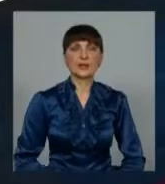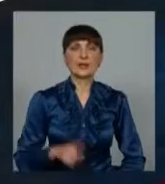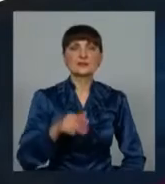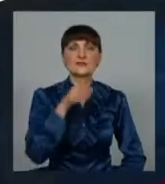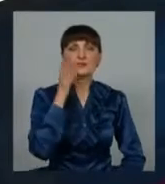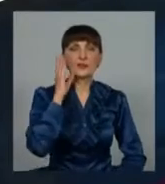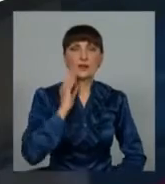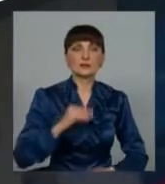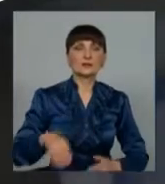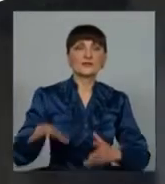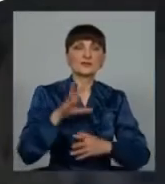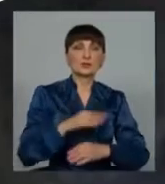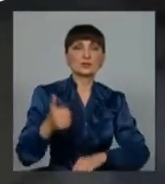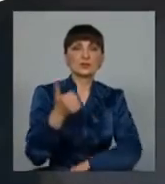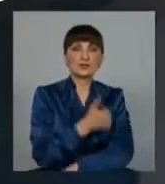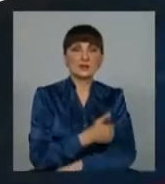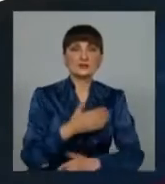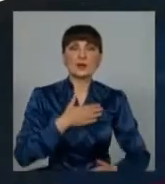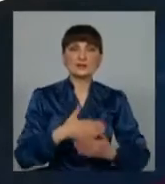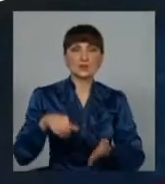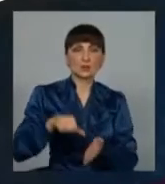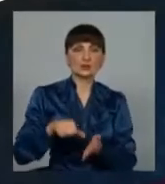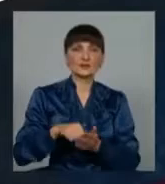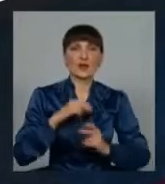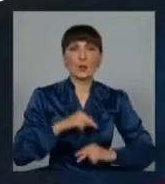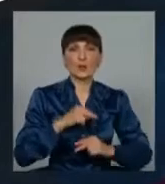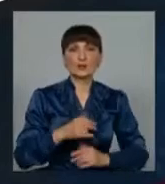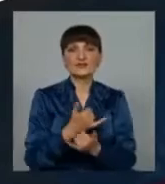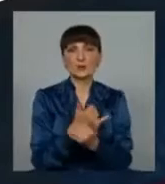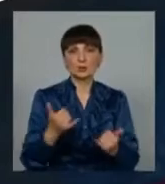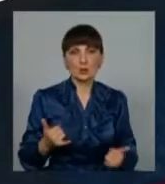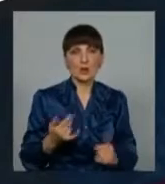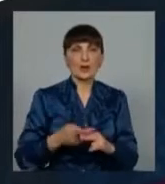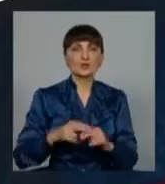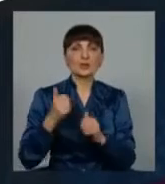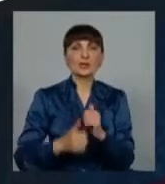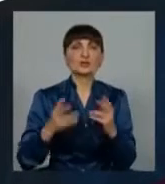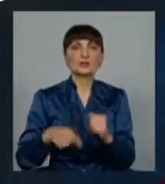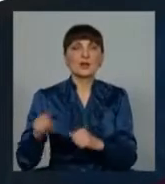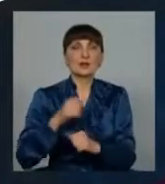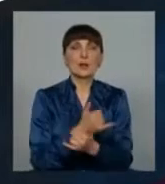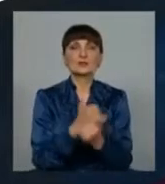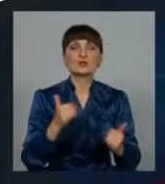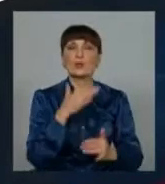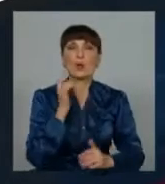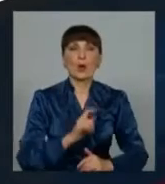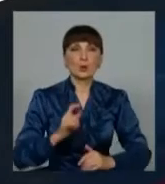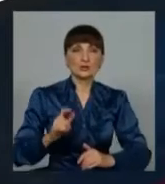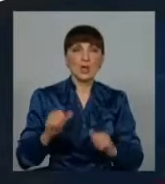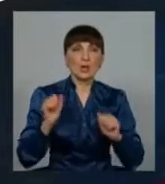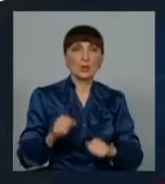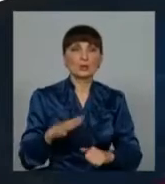Тем временем в Алматы во всеобщей иммунизации все активнее участвуют работники сферы услуг, поскольку ежедневно они обслуживают десятки людей и